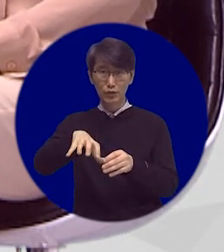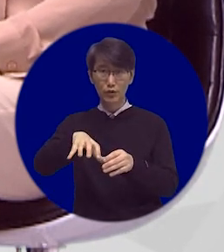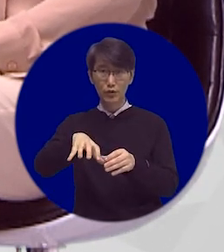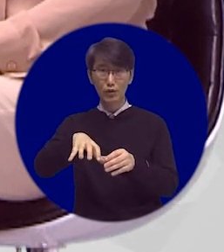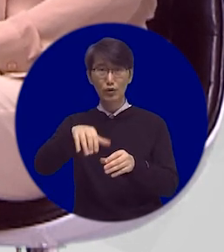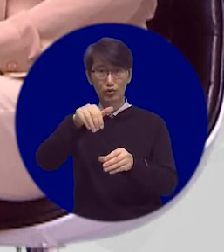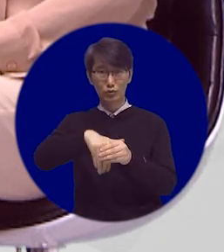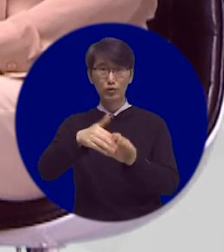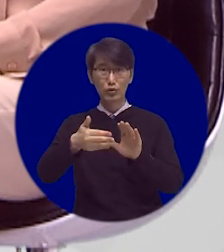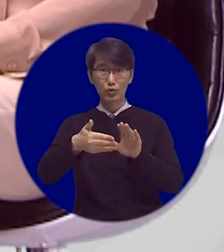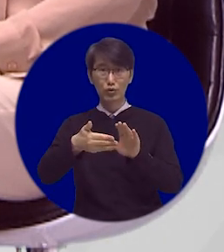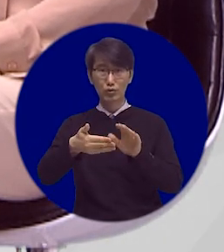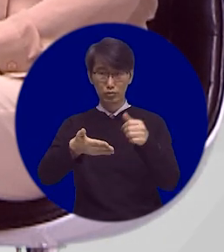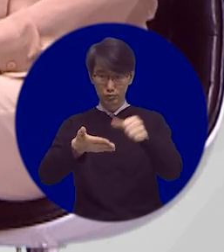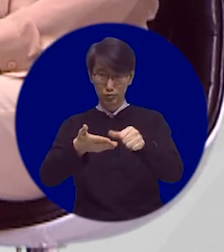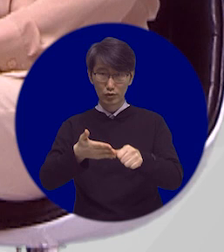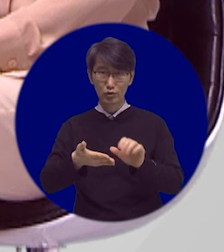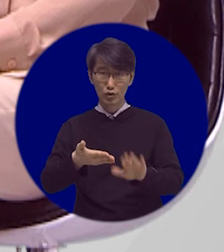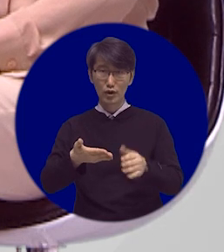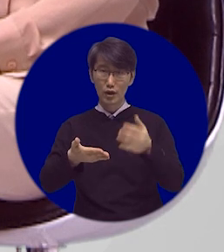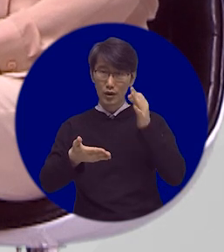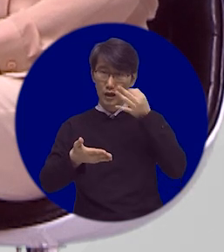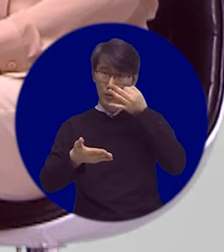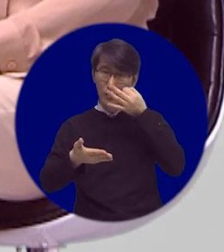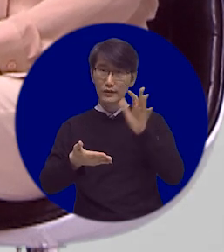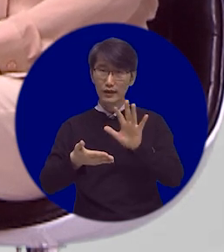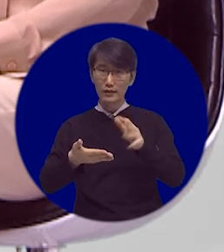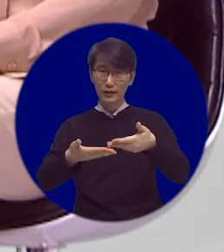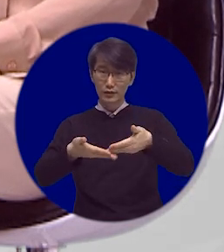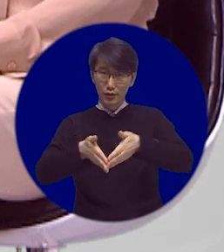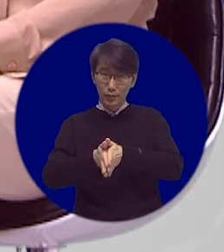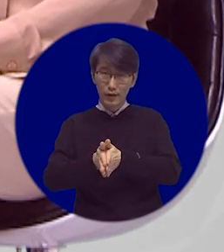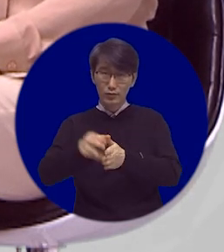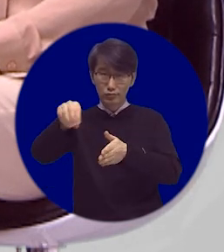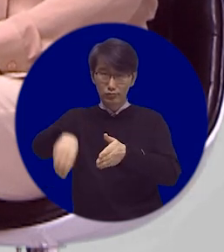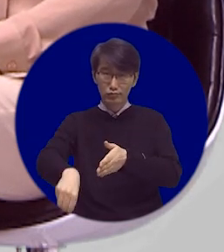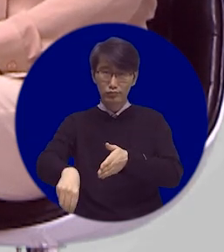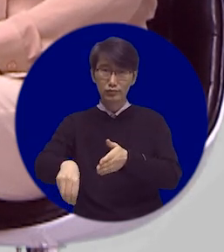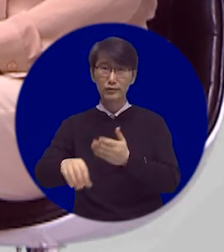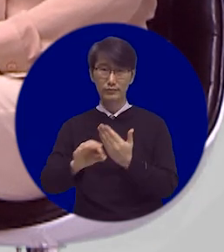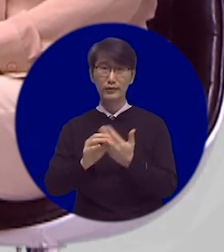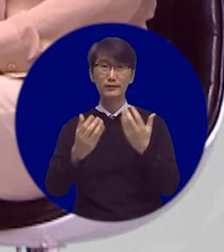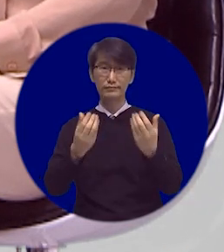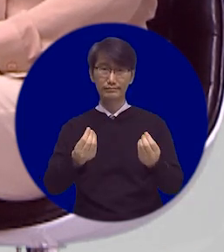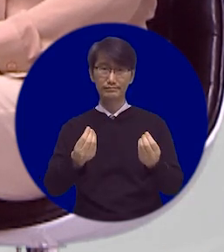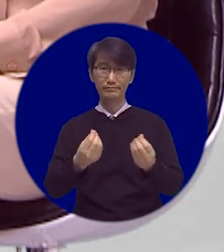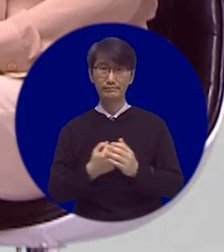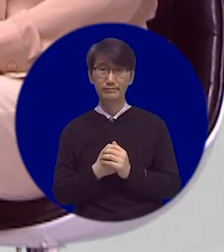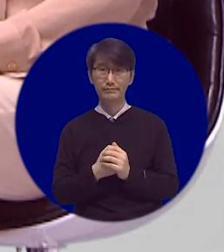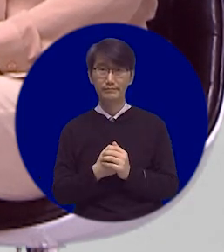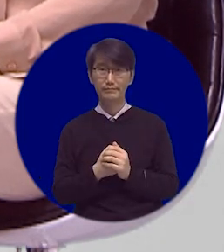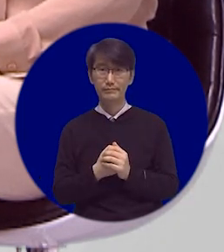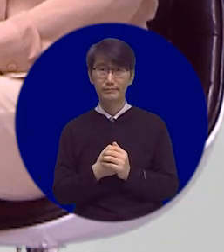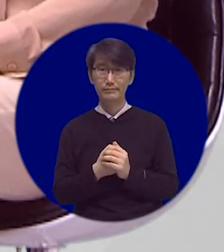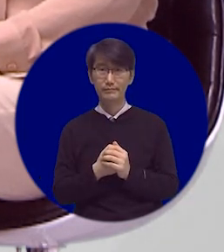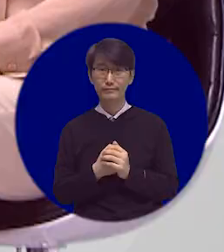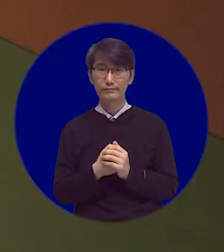기표소에서 투표용지에 기표한 후 보이지 않게 접어서 투표함에 넣으면 선거일 투표가 마무리됩니다.